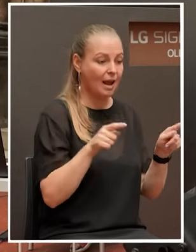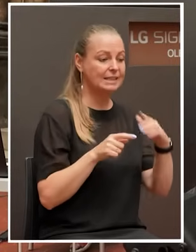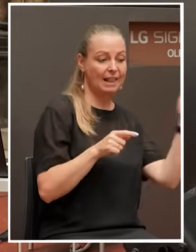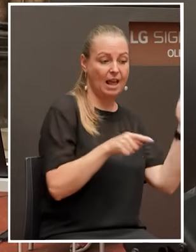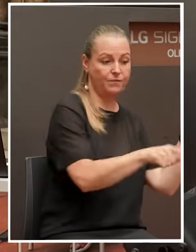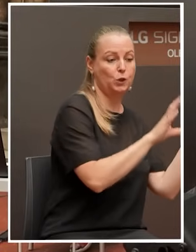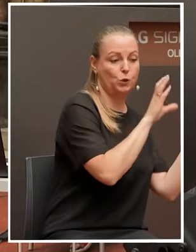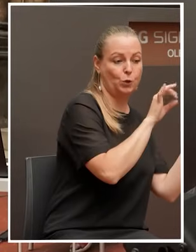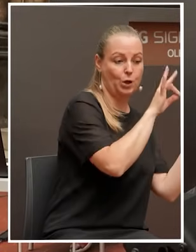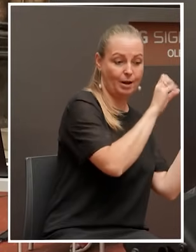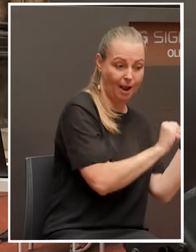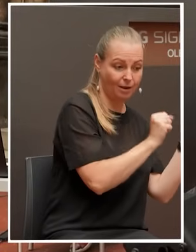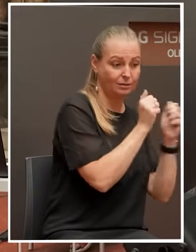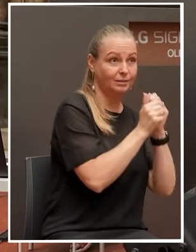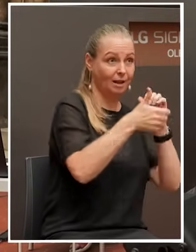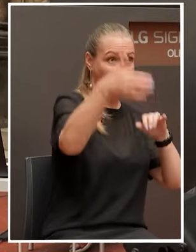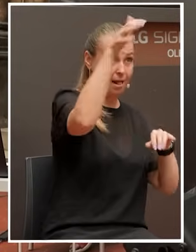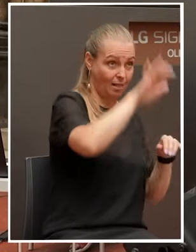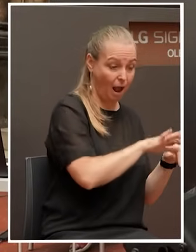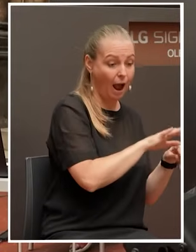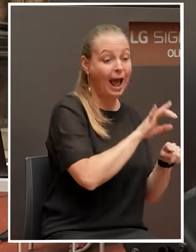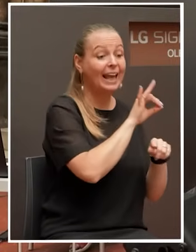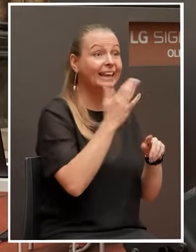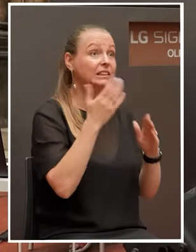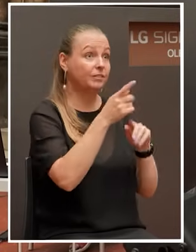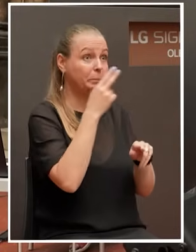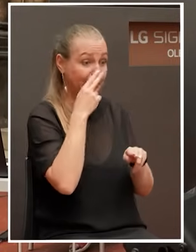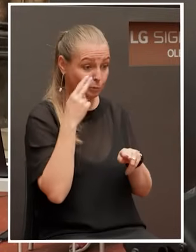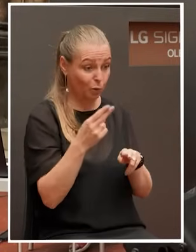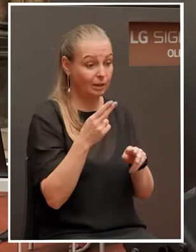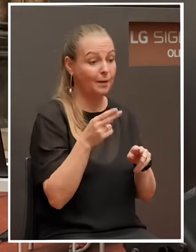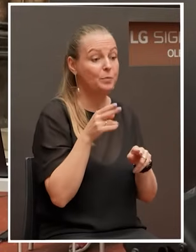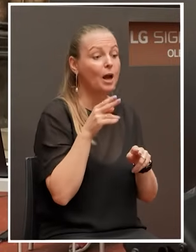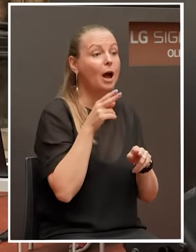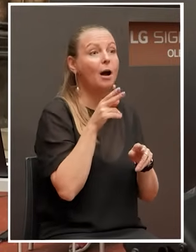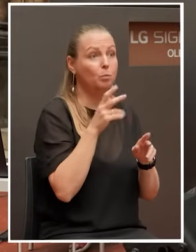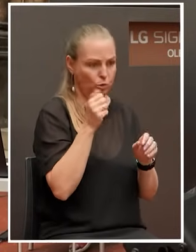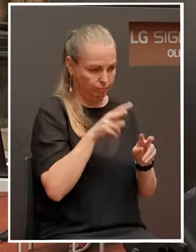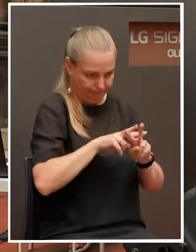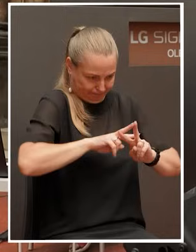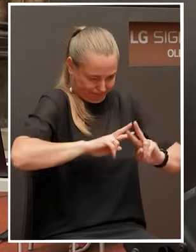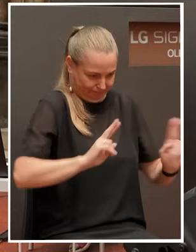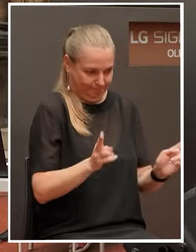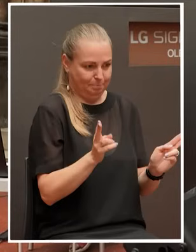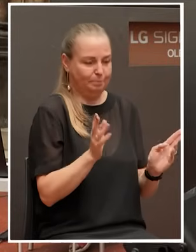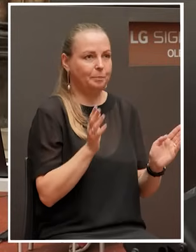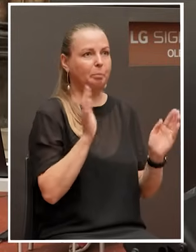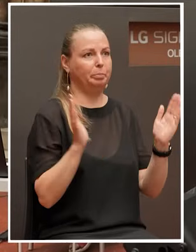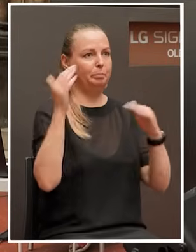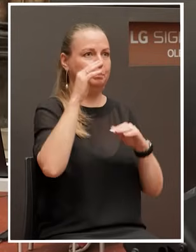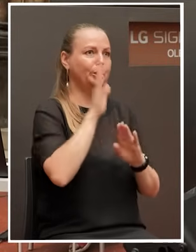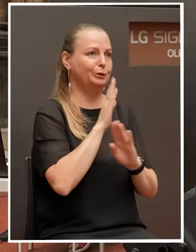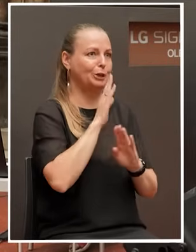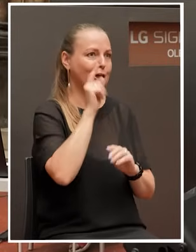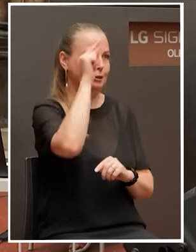Сюра, скала над морем, и вот если вы посмотрите на почти синхронный пейзаж, который висит у нас, вы увидите, что